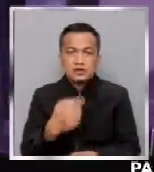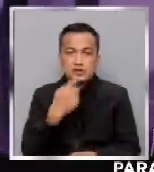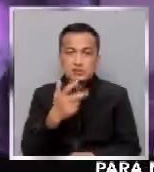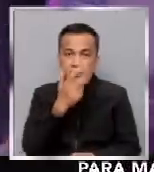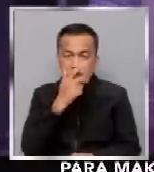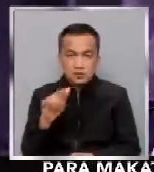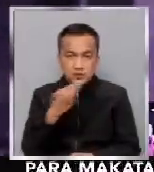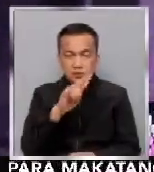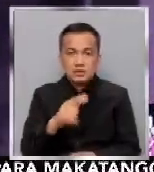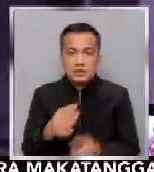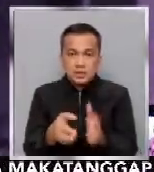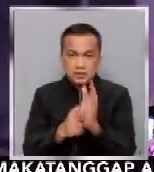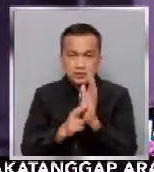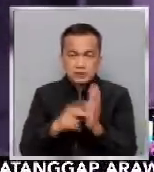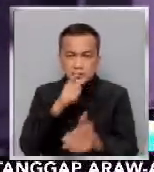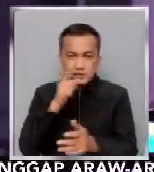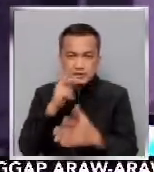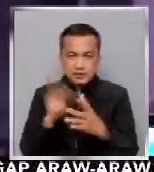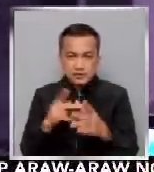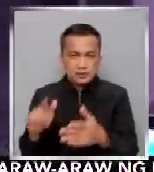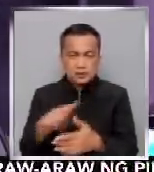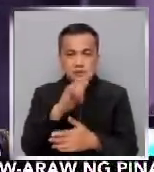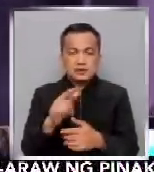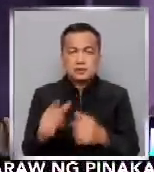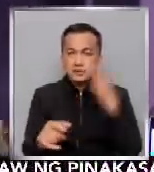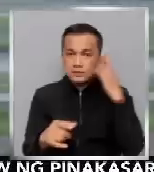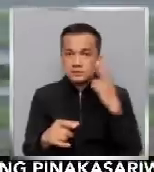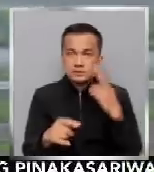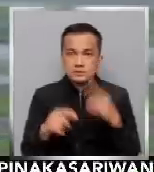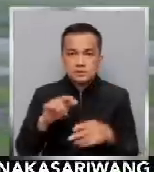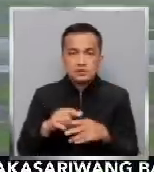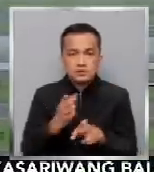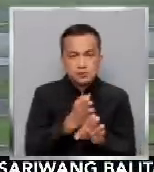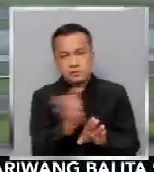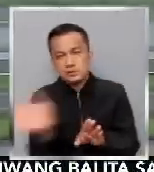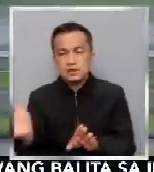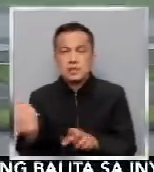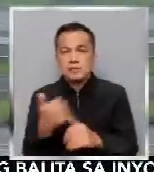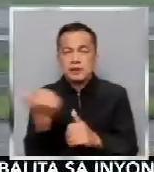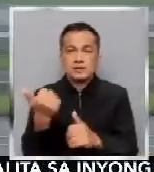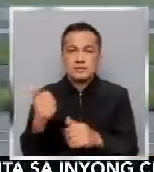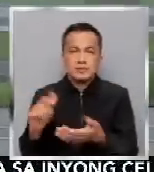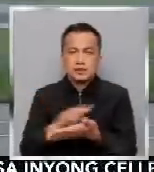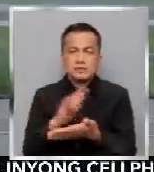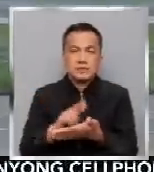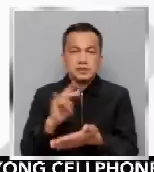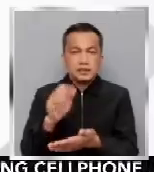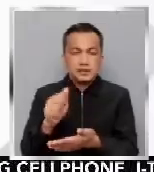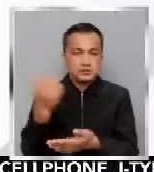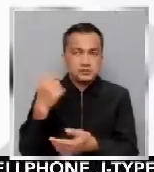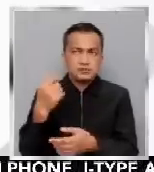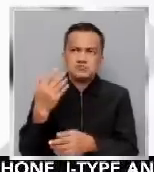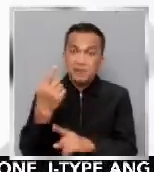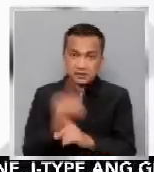si Robredo ng priority flights na naging dahilan umano ng diversion ng ibang flights sa NAIA noong nakaraang buwan. Ayon sa